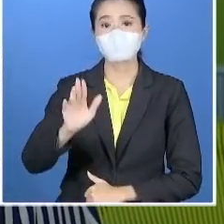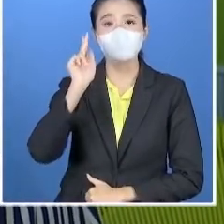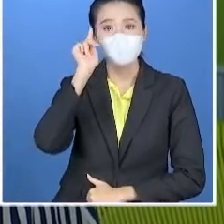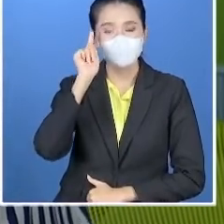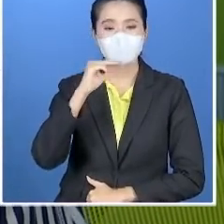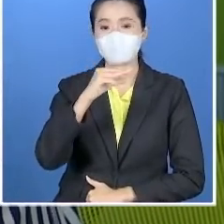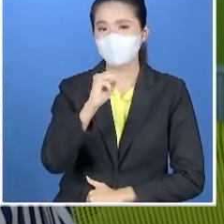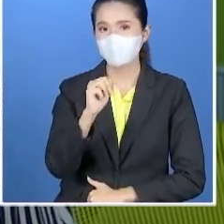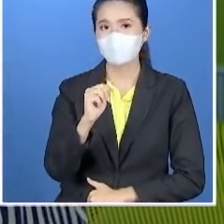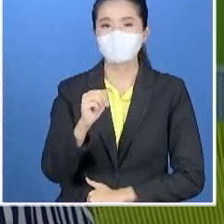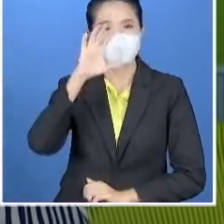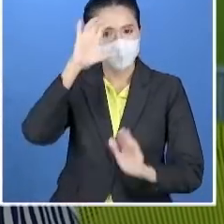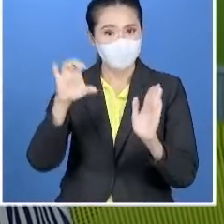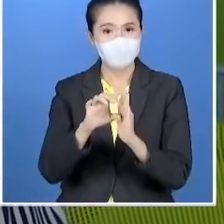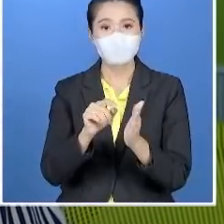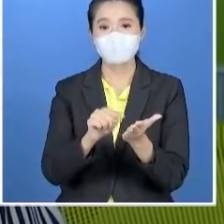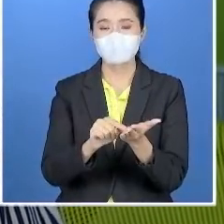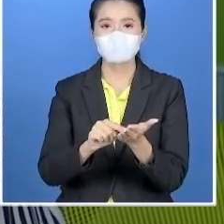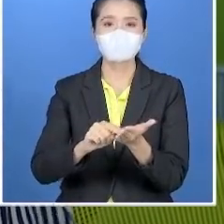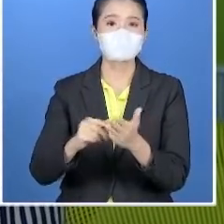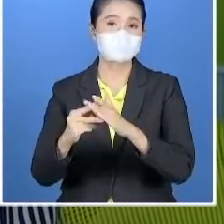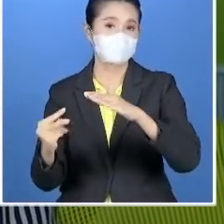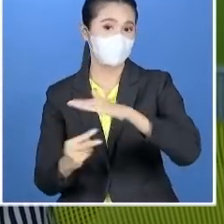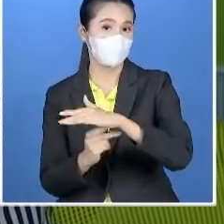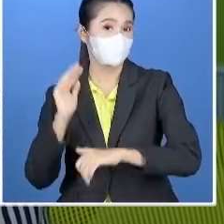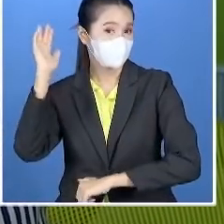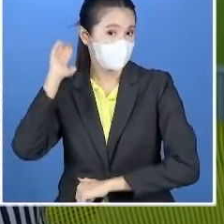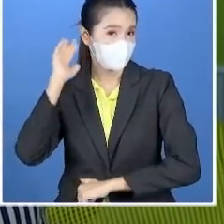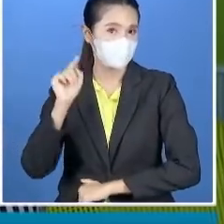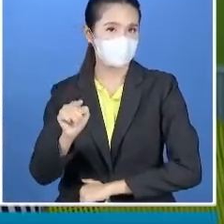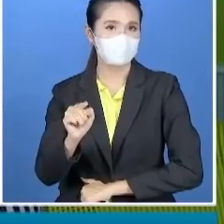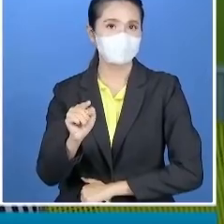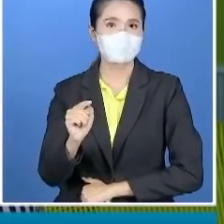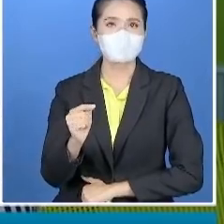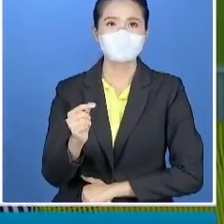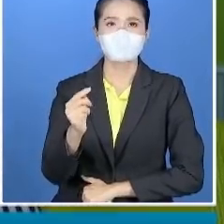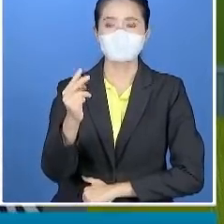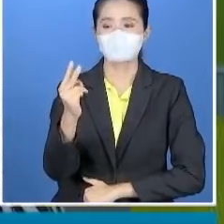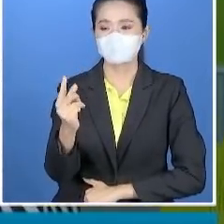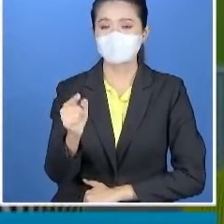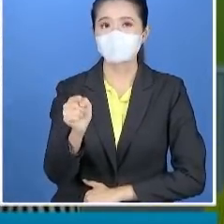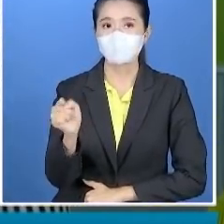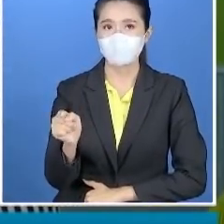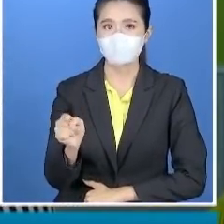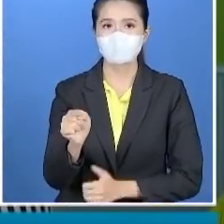เขาจะมีภาพคู่ที่แบ็คกราวด์เป็นหอสะพานใช่ไหมถ้ามันเป็น2เงี้ยก็คือ1